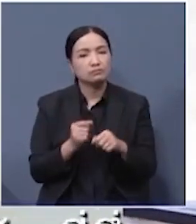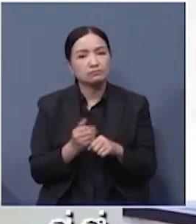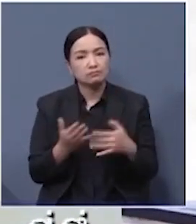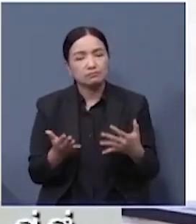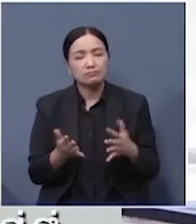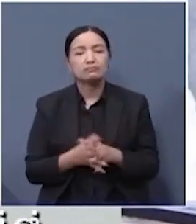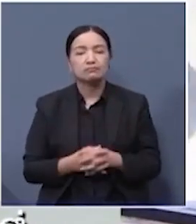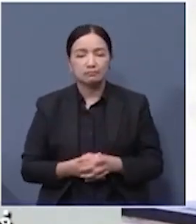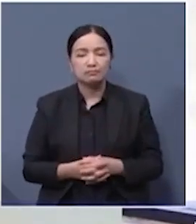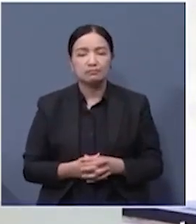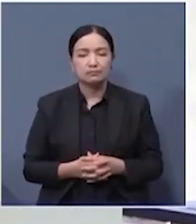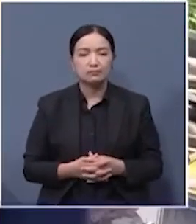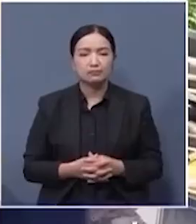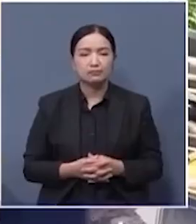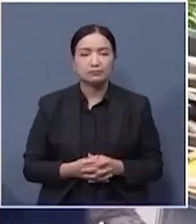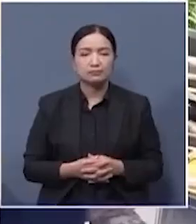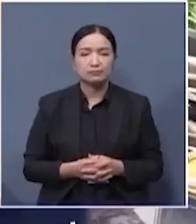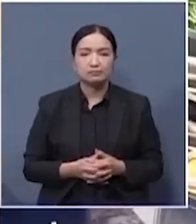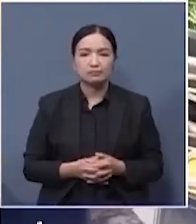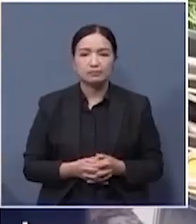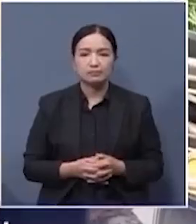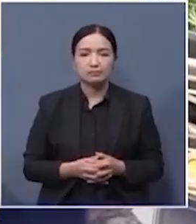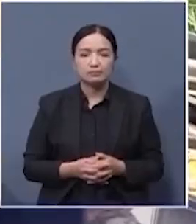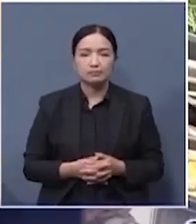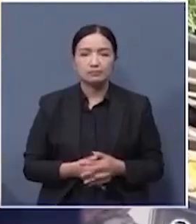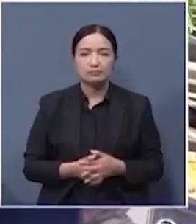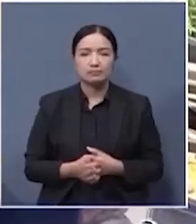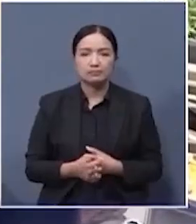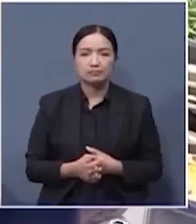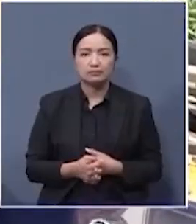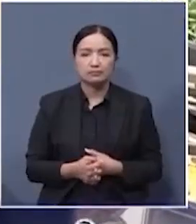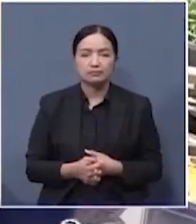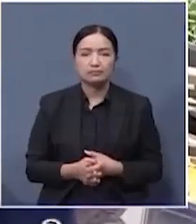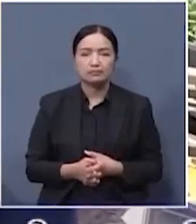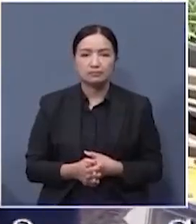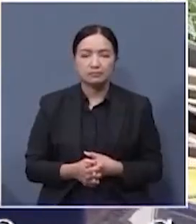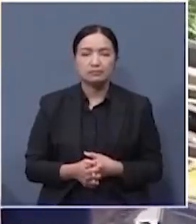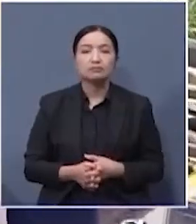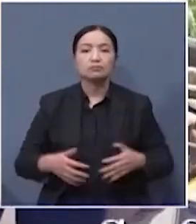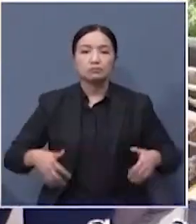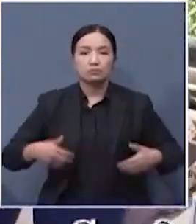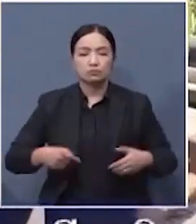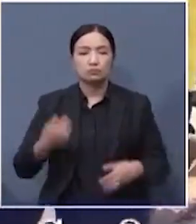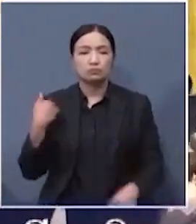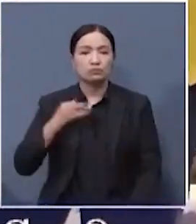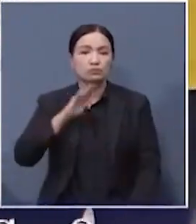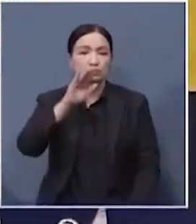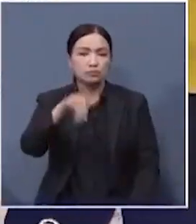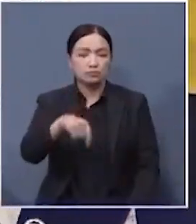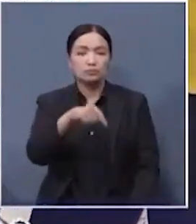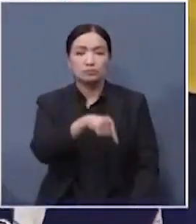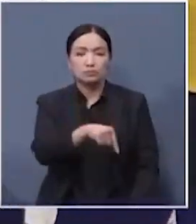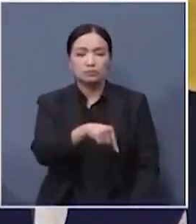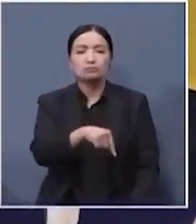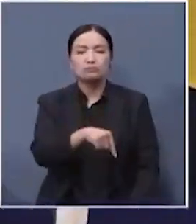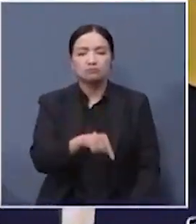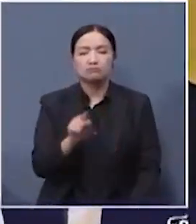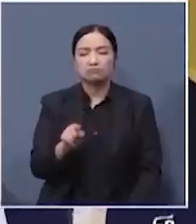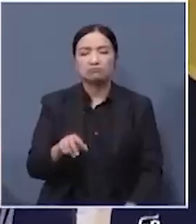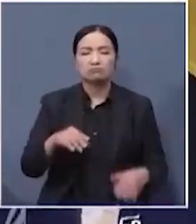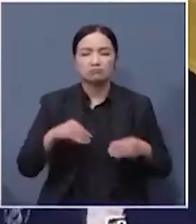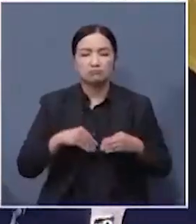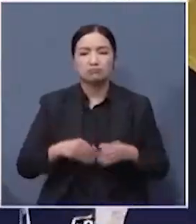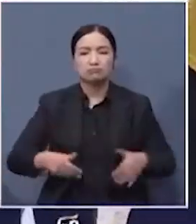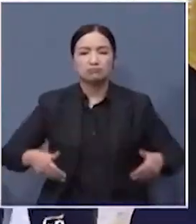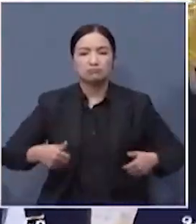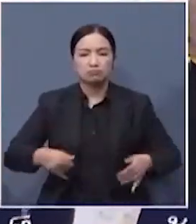ไงจะเข้ายังไง ลิงลพบุรีเนี่ยไม่ได้มีเฉพาะแค่บริเวณในเขตเทศบาลเมืองลพบุรีนะคะต้องยอมรับว่า